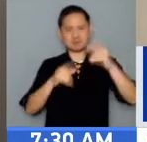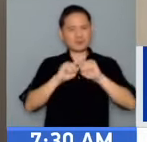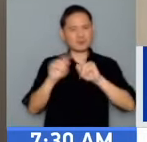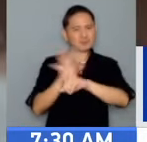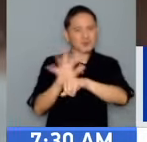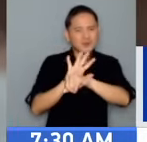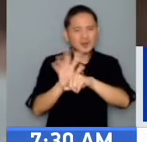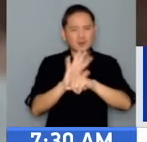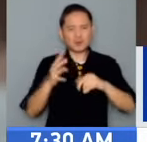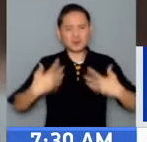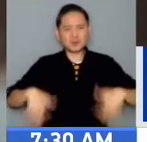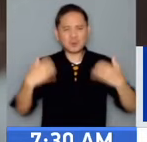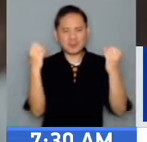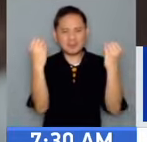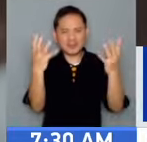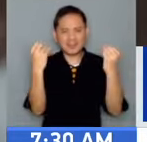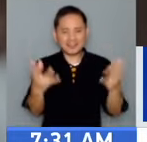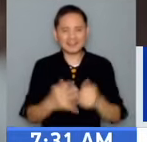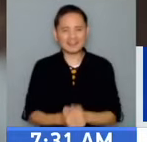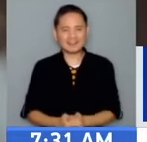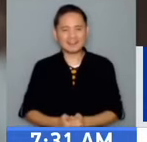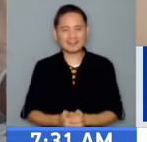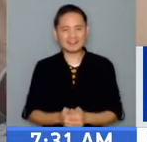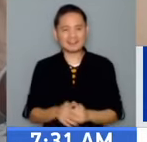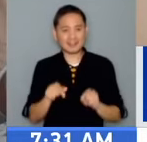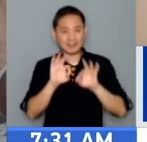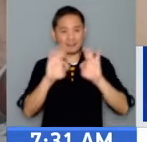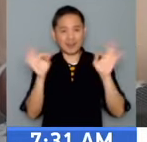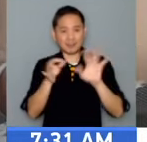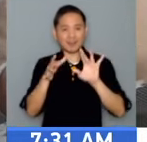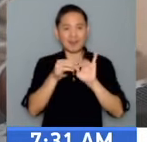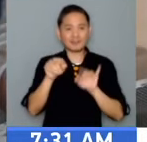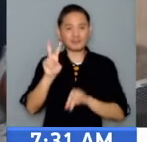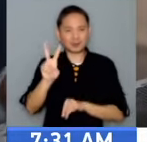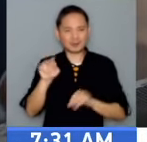Family of Two. Alden Mega.